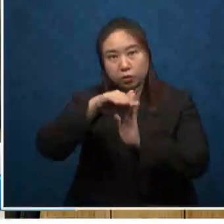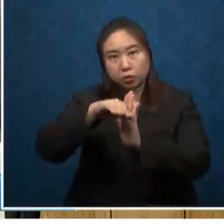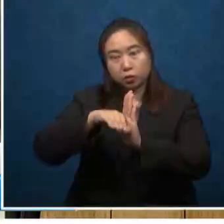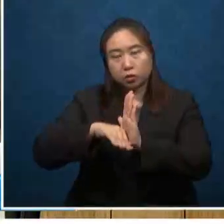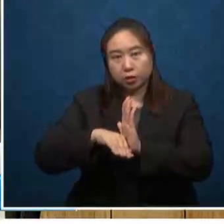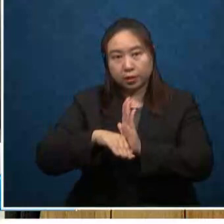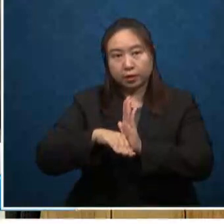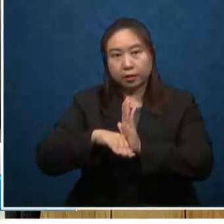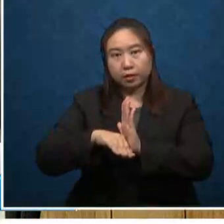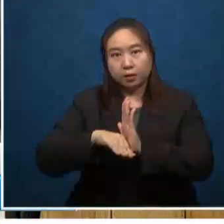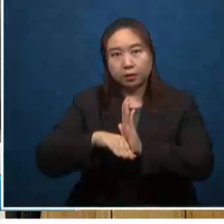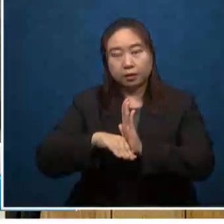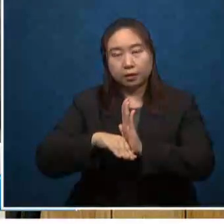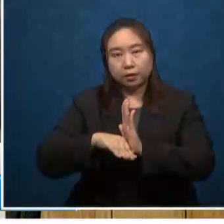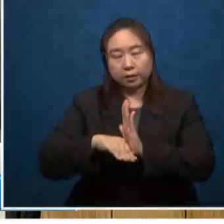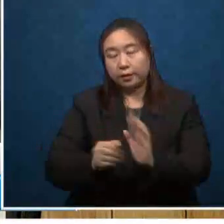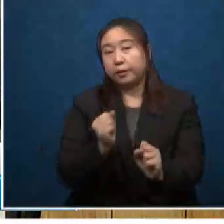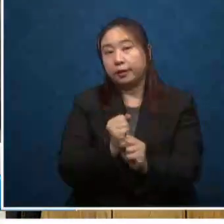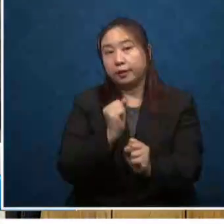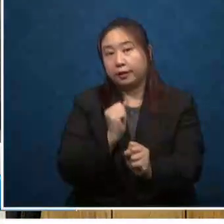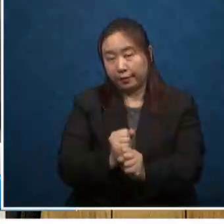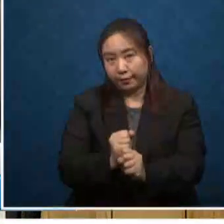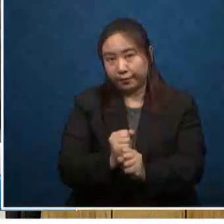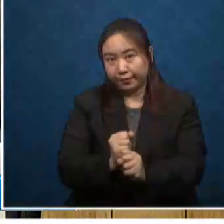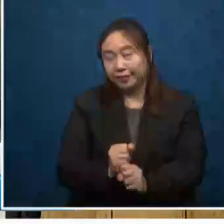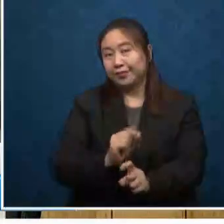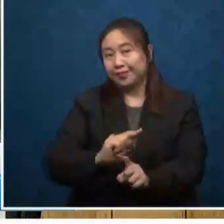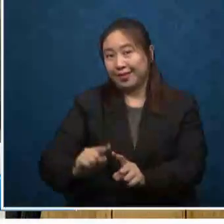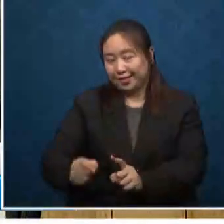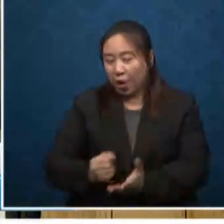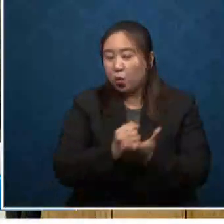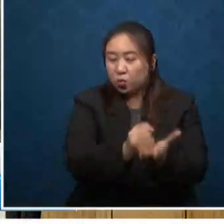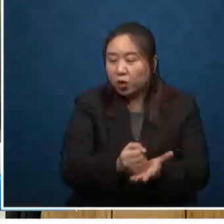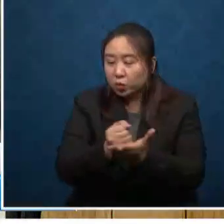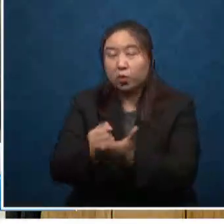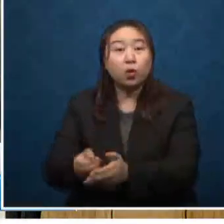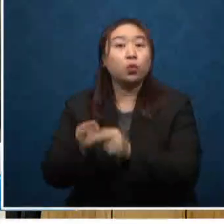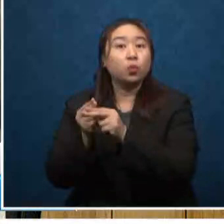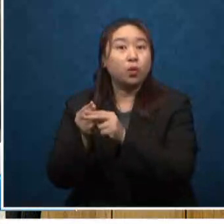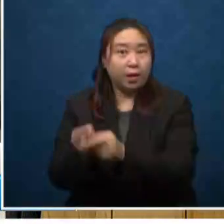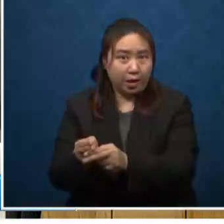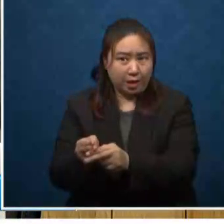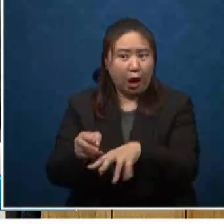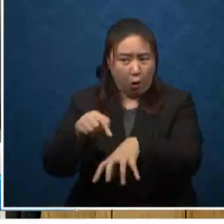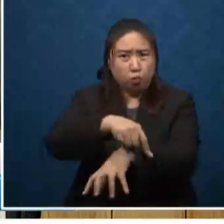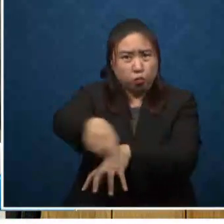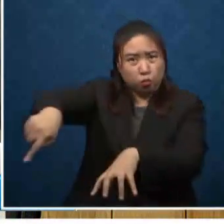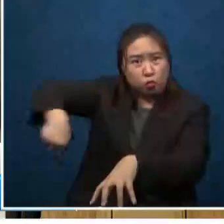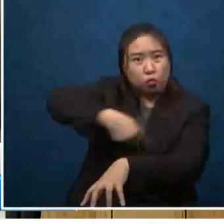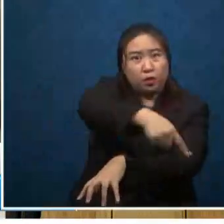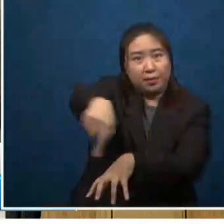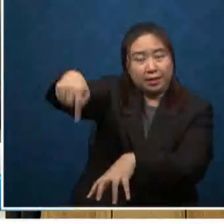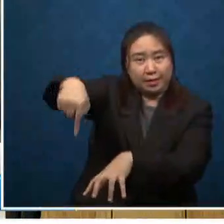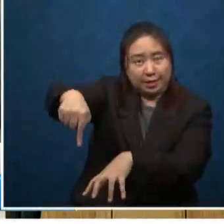การที่จะดำเนินการเพื่อการให้ความช่วยเหลือด้วยกันเองเนี่ยจากการที่เขาอยู่ในหย่อมย่านต่างๆในพื้น